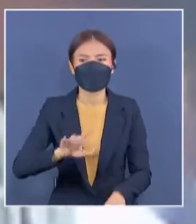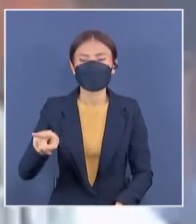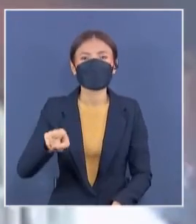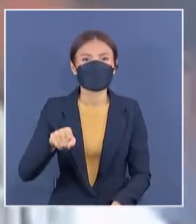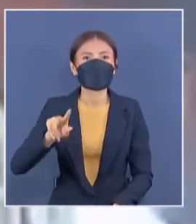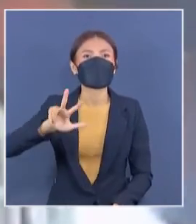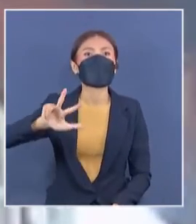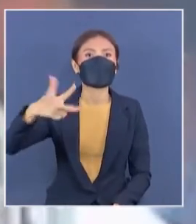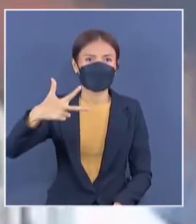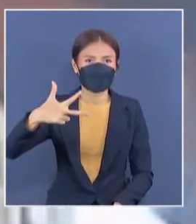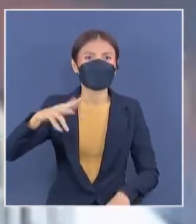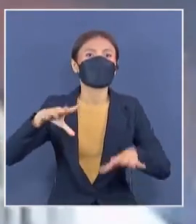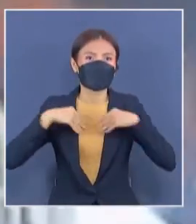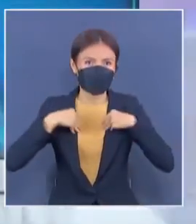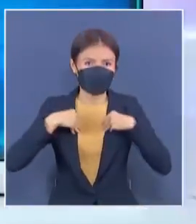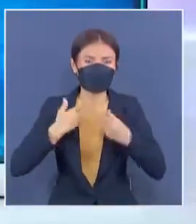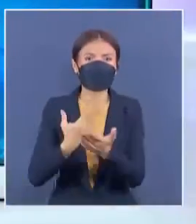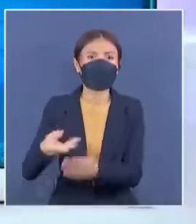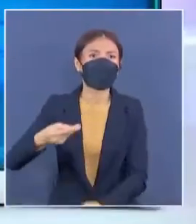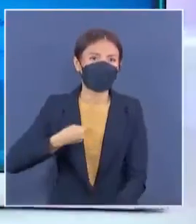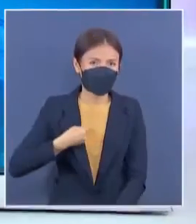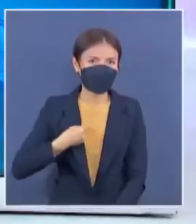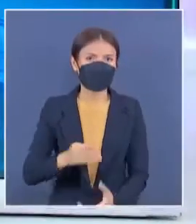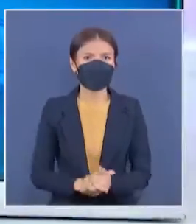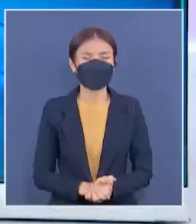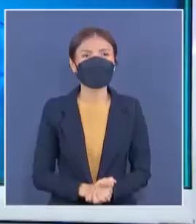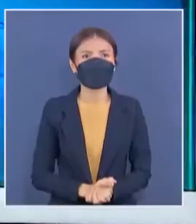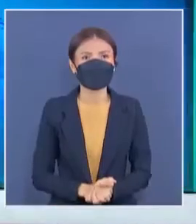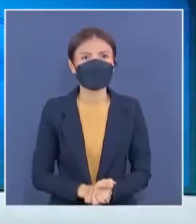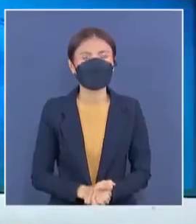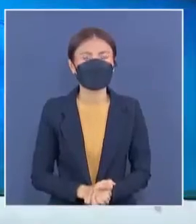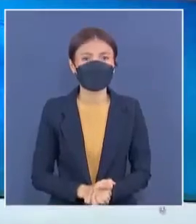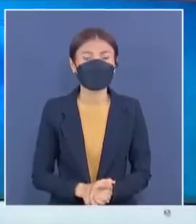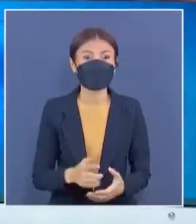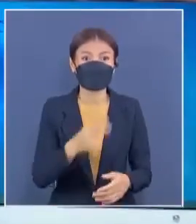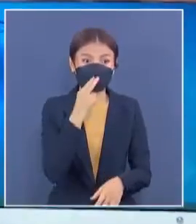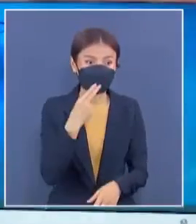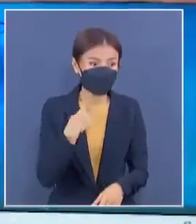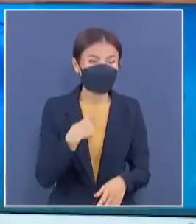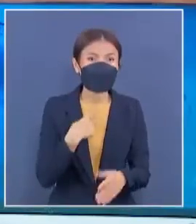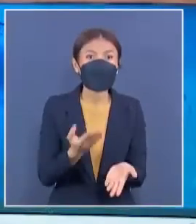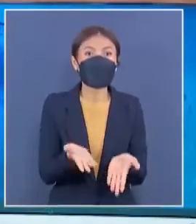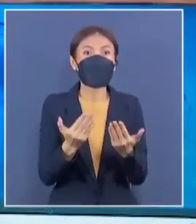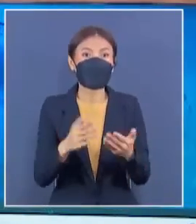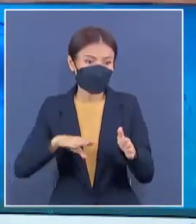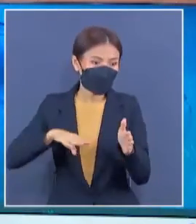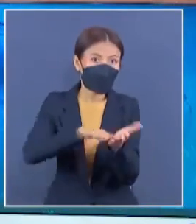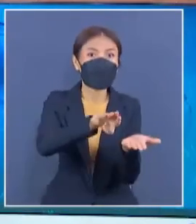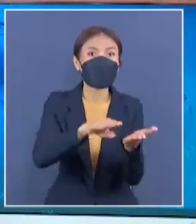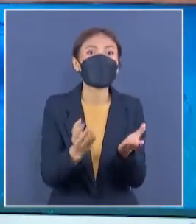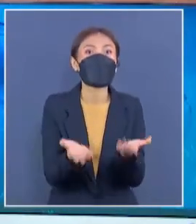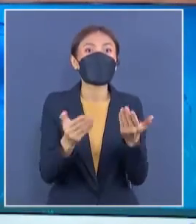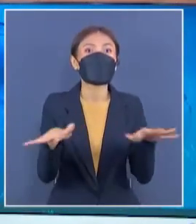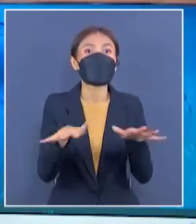านนะครับ นี่ฮะอุบัติเหตุเล็กๆน้อยๆนะครับแต่ว่าข้อหาที่ต้องถูกดำเนินคดีเนี่ยมีตั้ง3ข้อหา